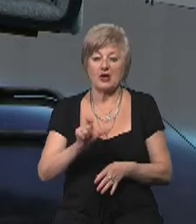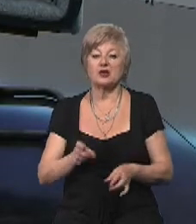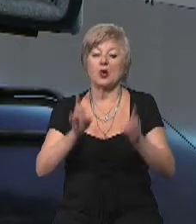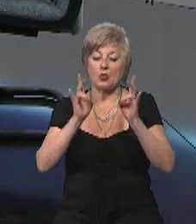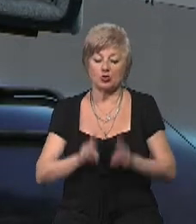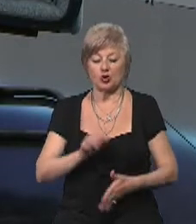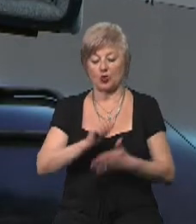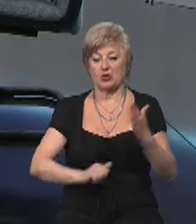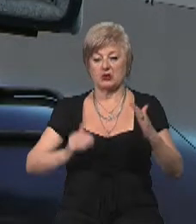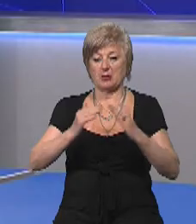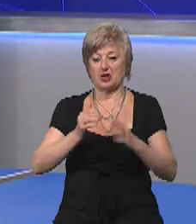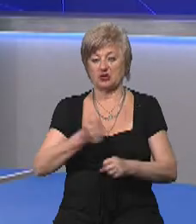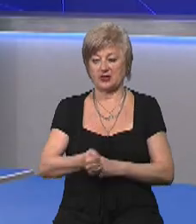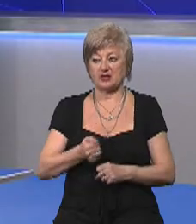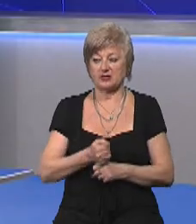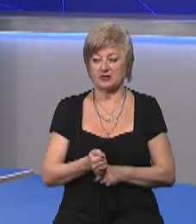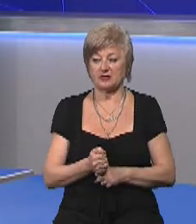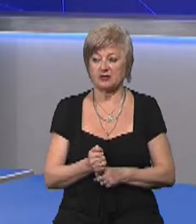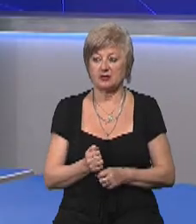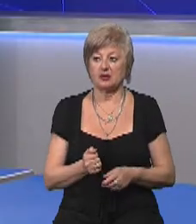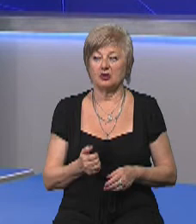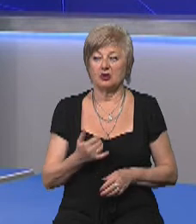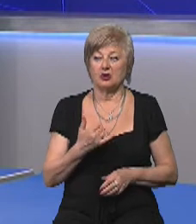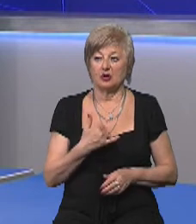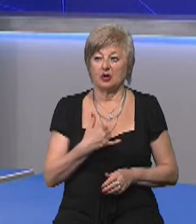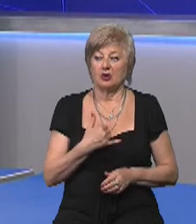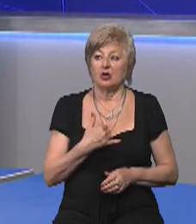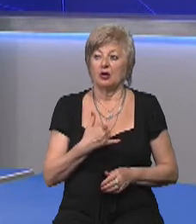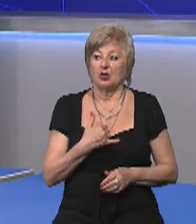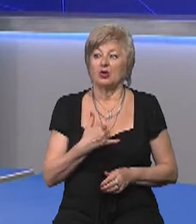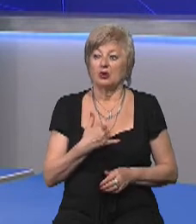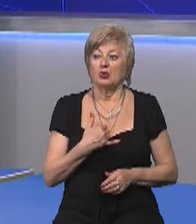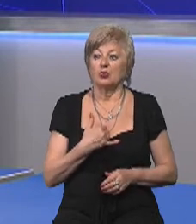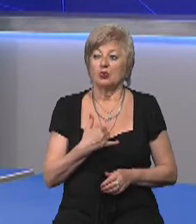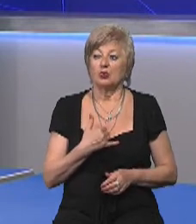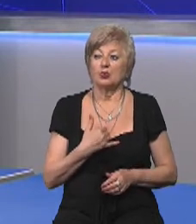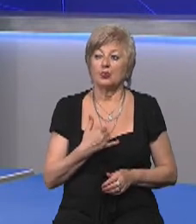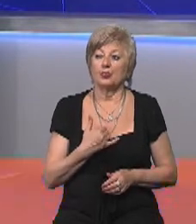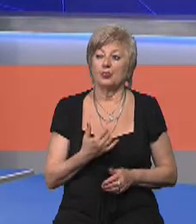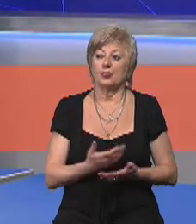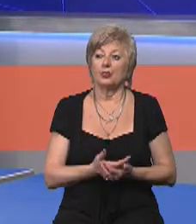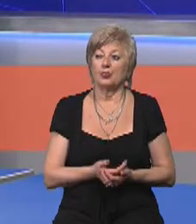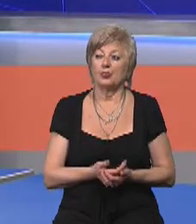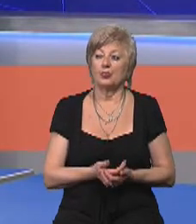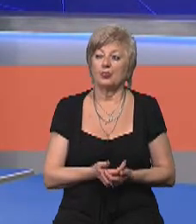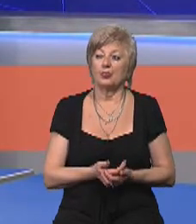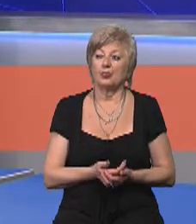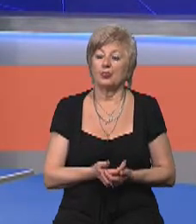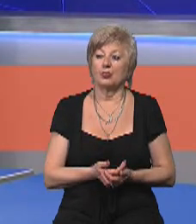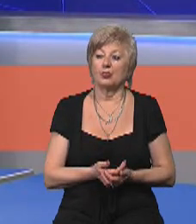від домашнього насильства? Знаєте, у нас, ну, от, да, от, от,